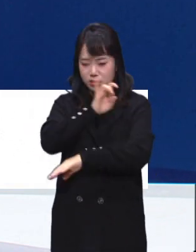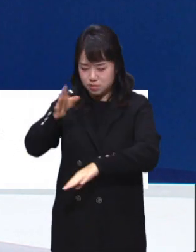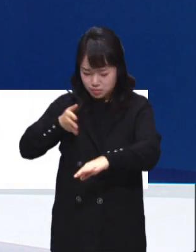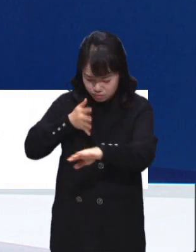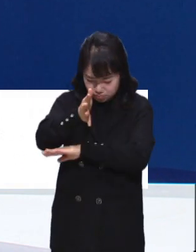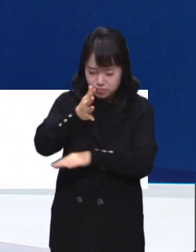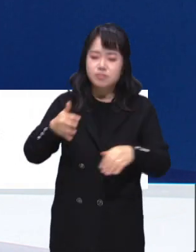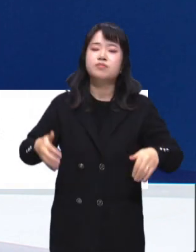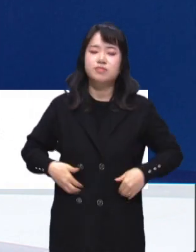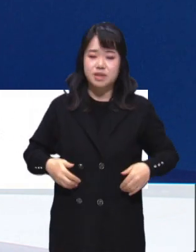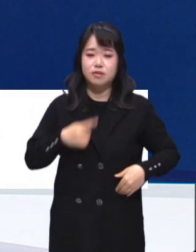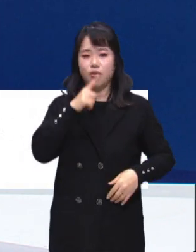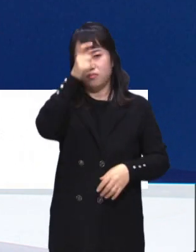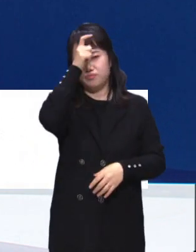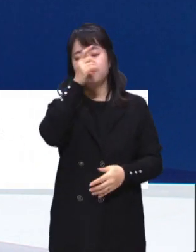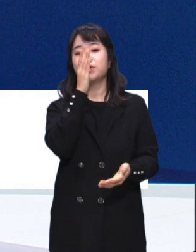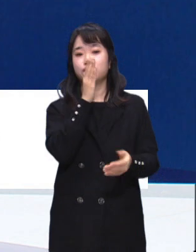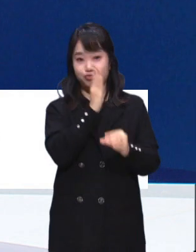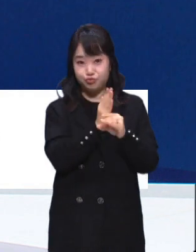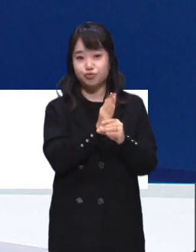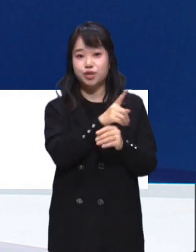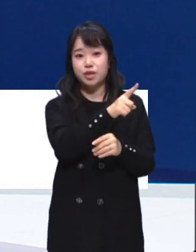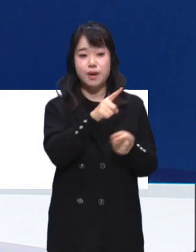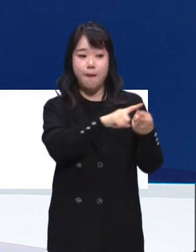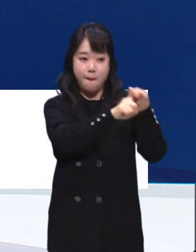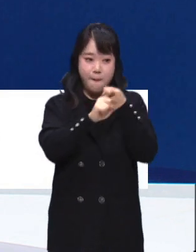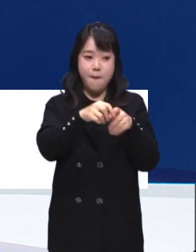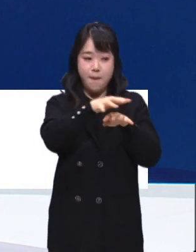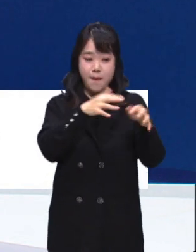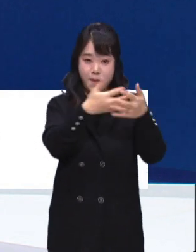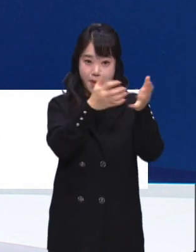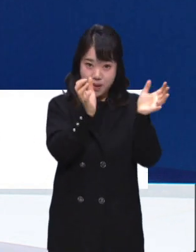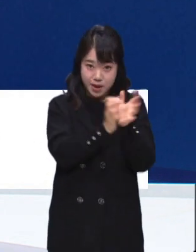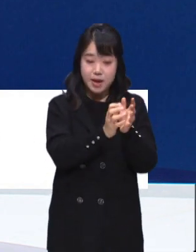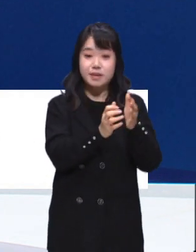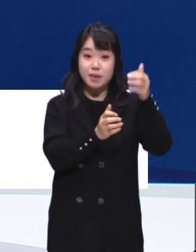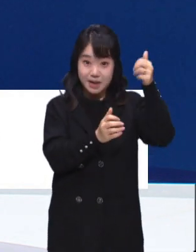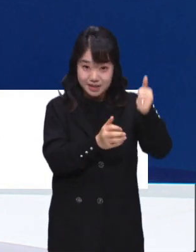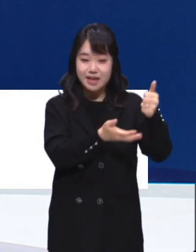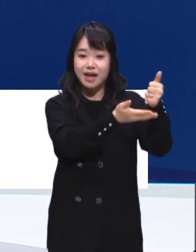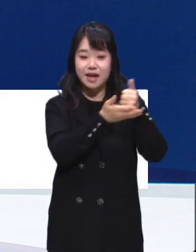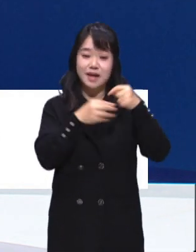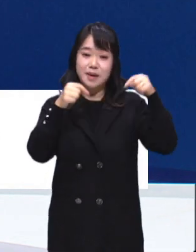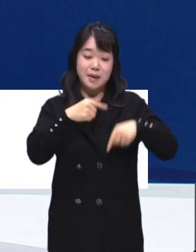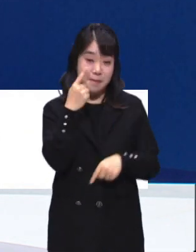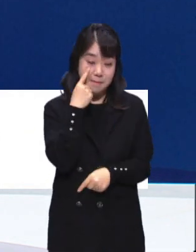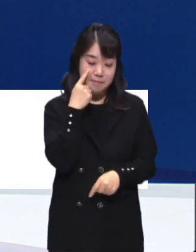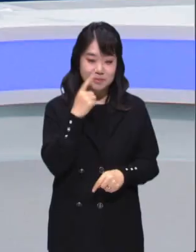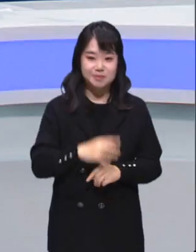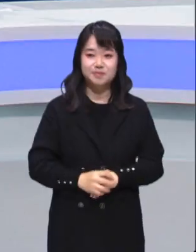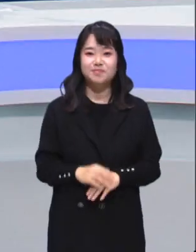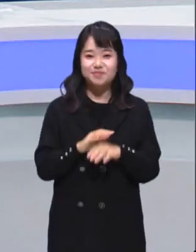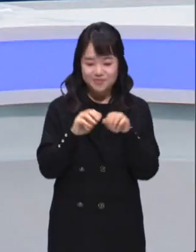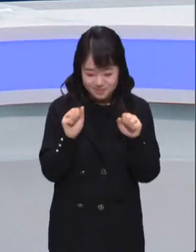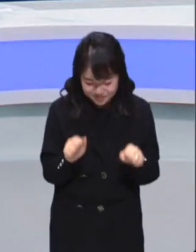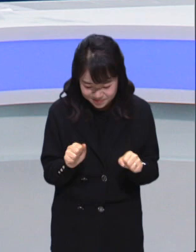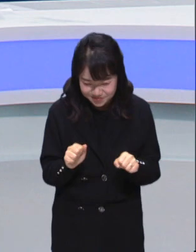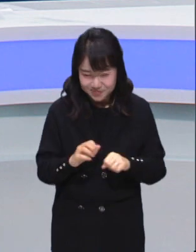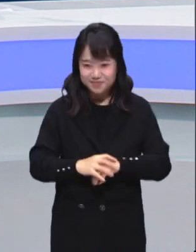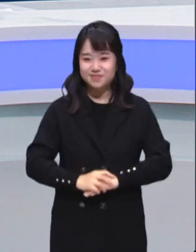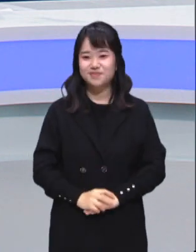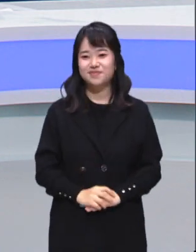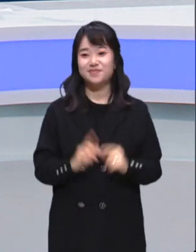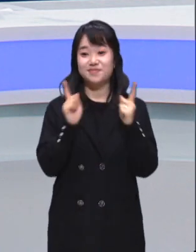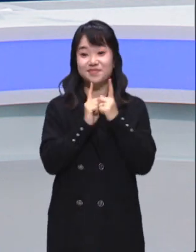이렇게 주장을 하고 있습니다 연세로 공동행동 손솔집행위원장과 함께 이야기 나눠보겠습니다 안녕하세요